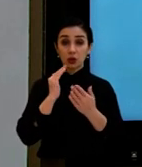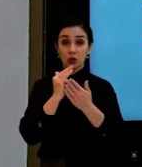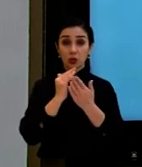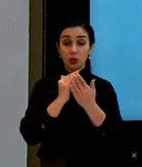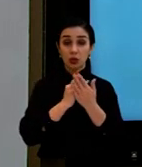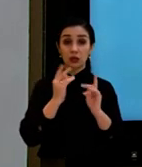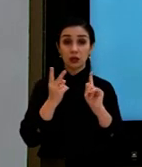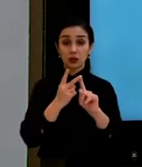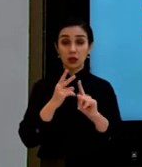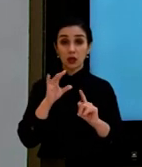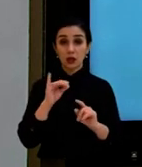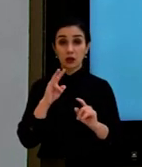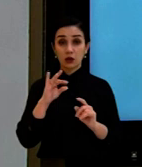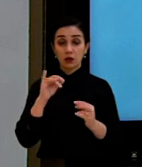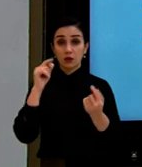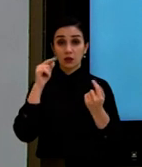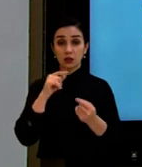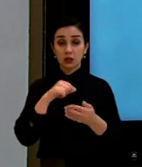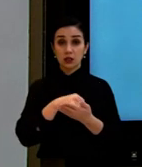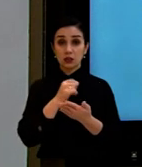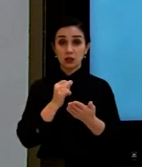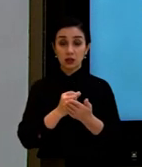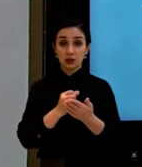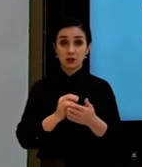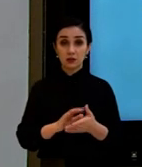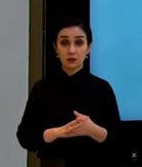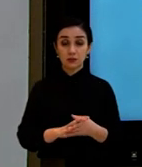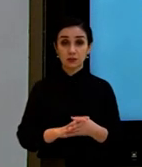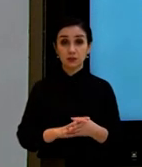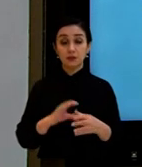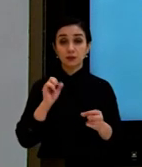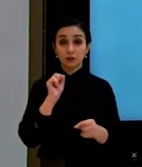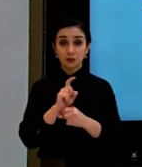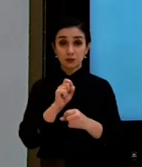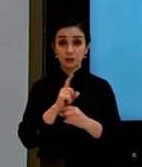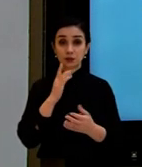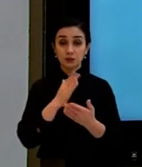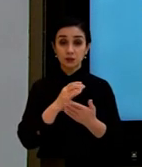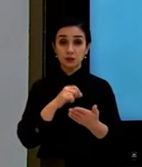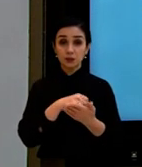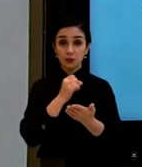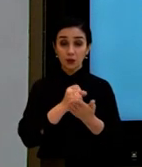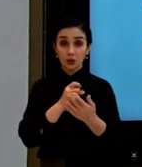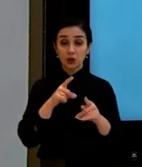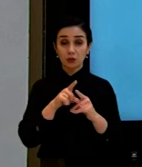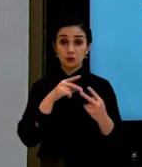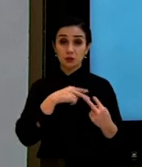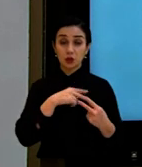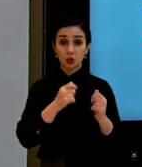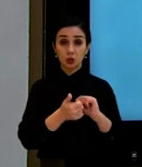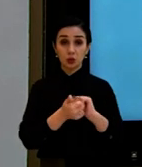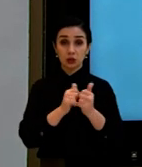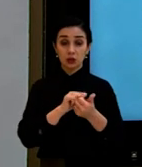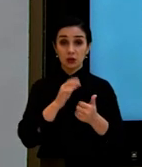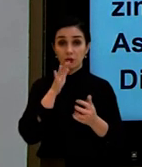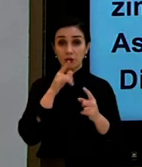ro'yxati 2 ilovaga muvofiq tasdiqlansin. Belgilab qo'yilsin. Mehnat shartlarining